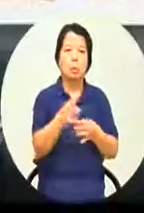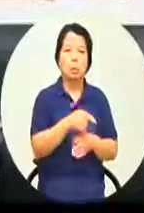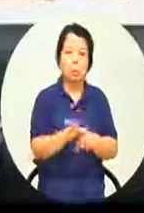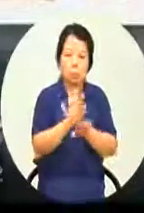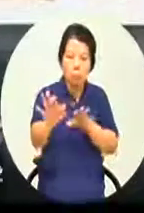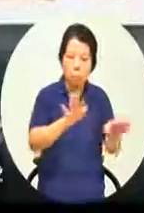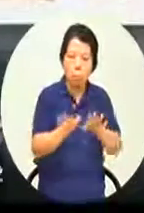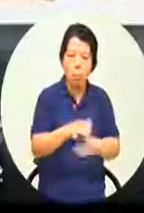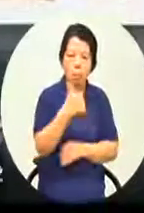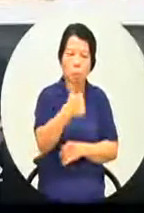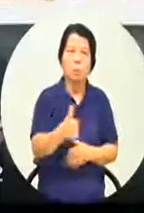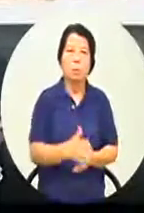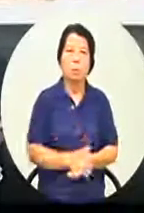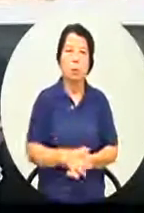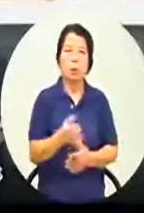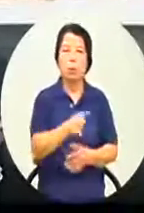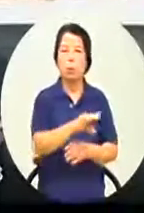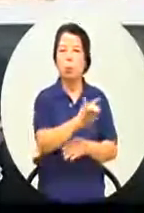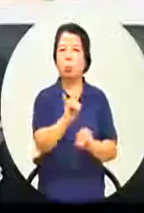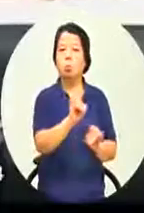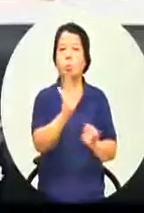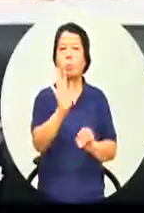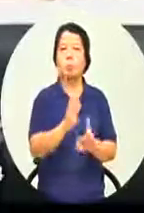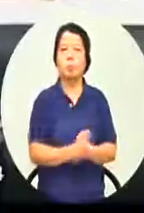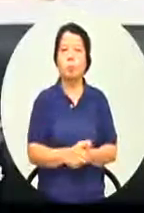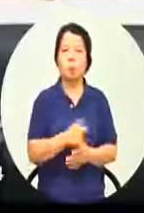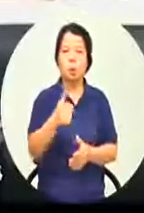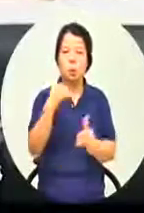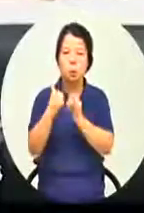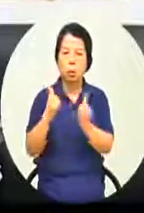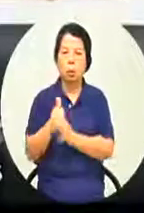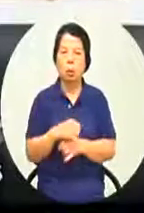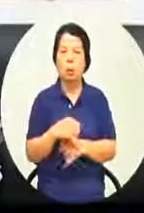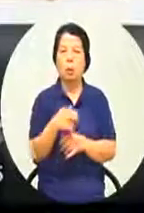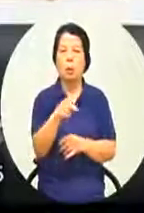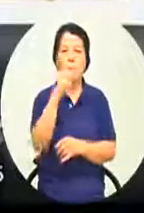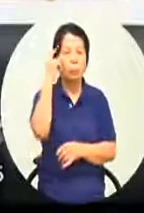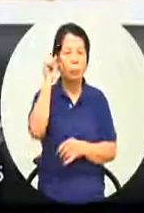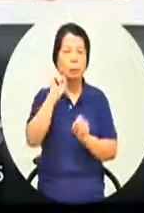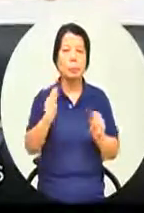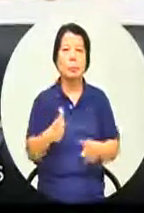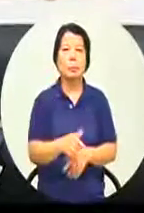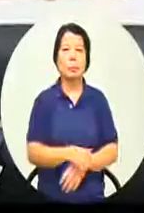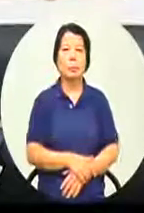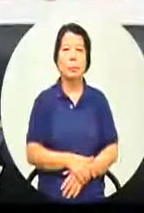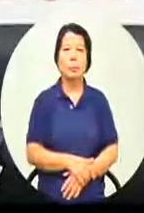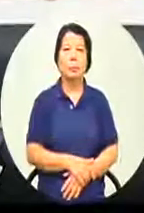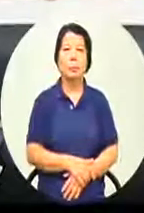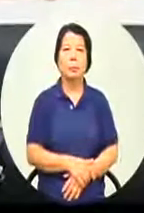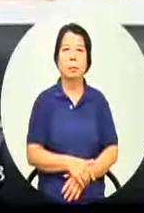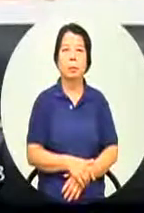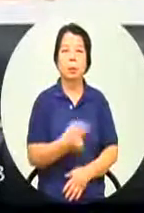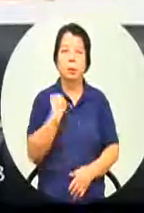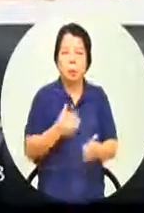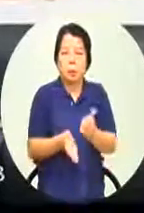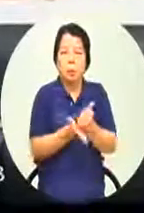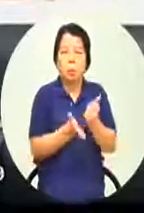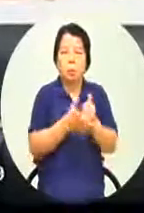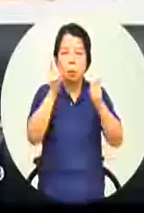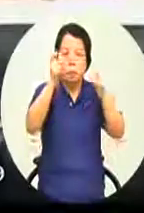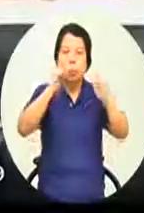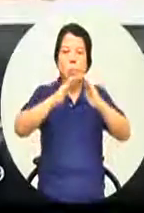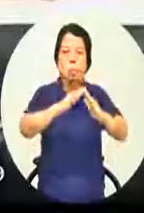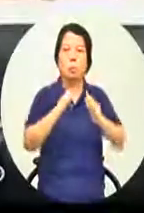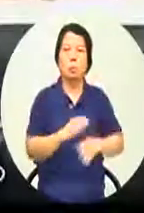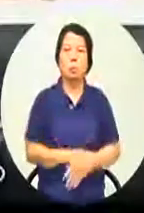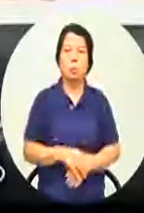好。我不要听空口白话，当地的居民感受不是这样的。我们鼓励高雄市政